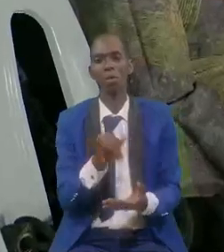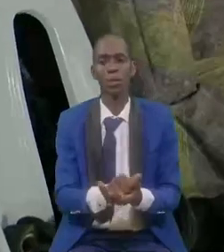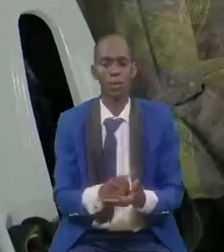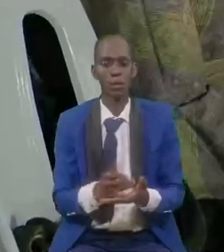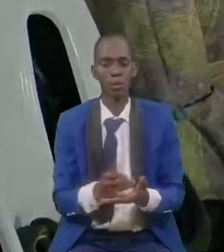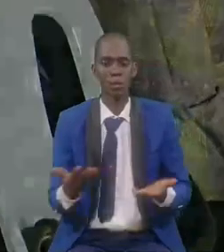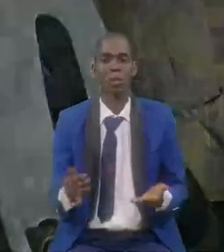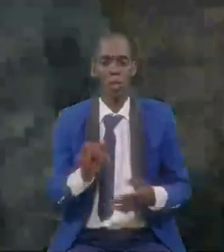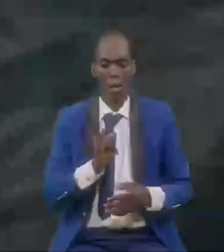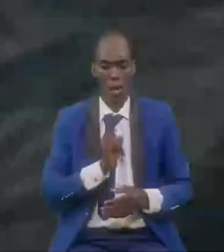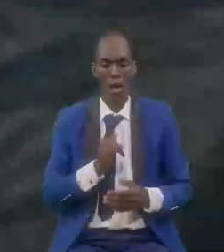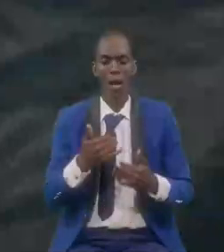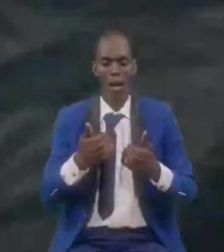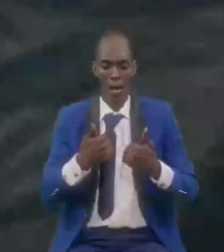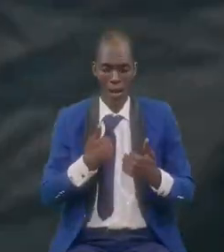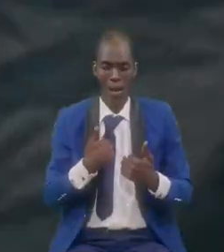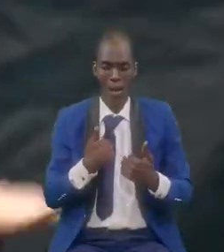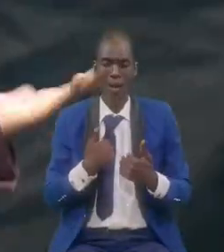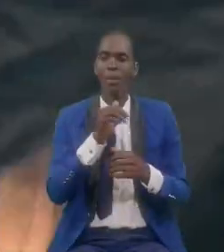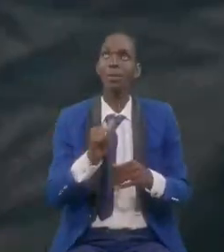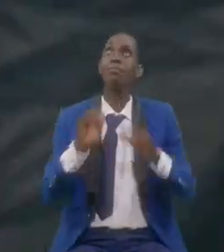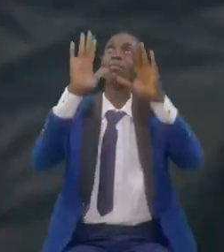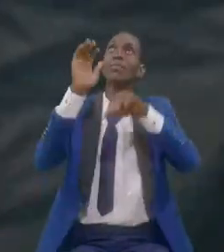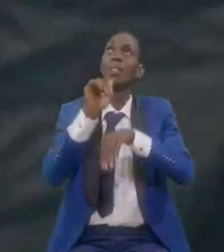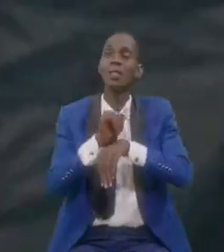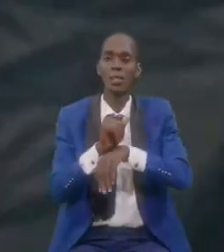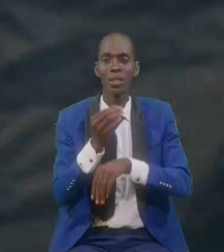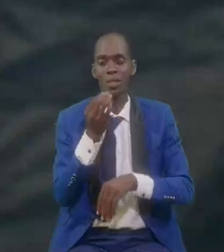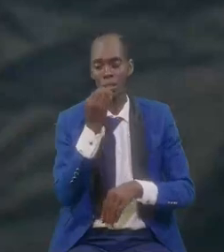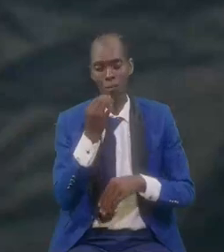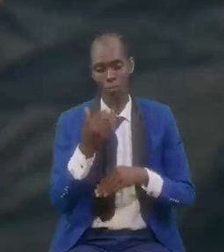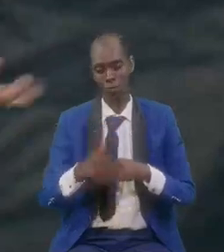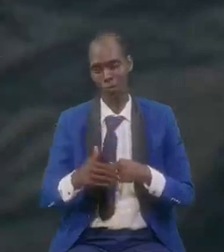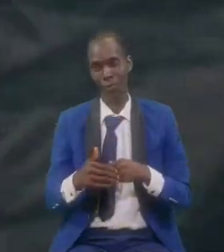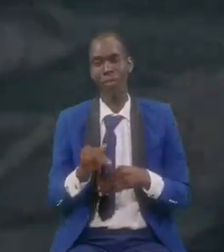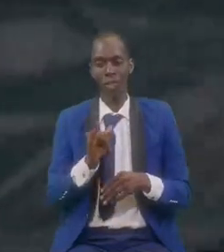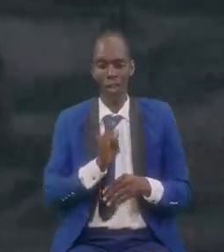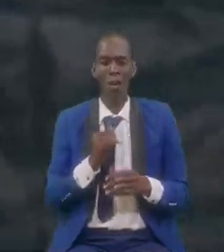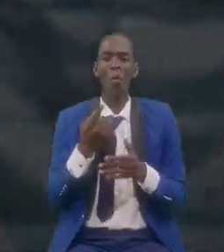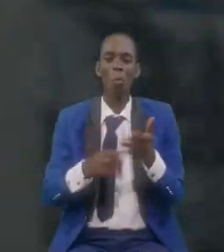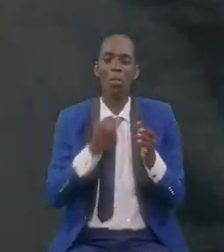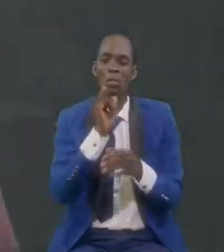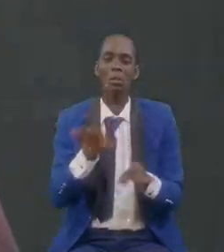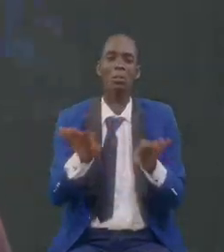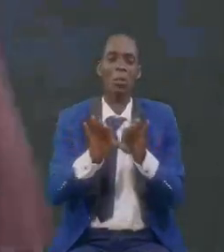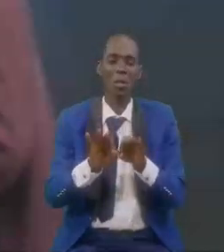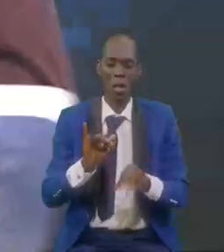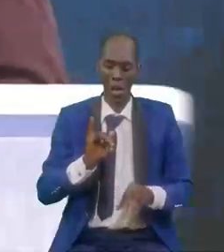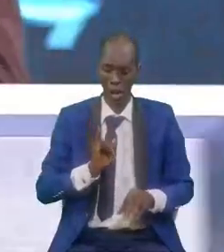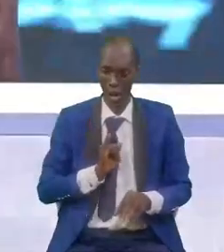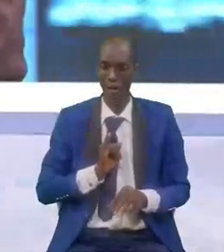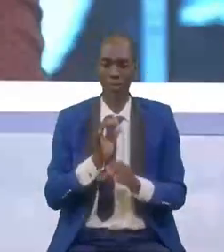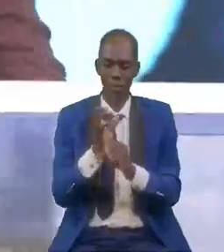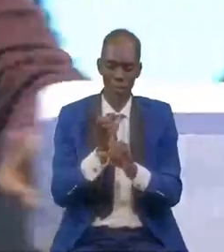d'avoir mangé le pain de miraculeux? Quelle est l'utilité d'avoir la guérison? Quelle est l'utilité